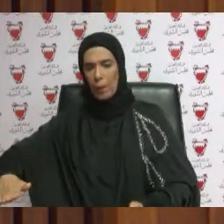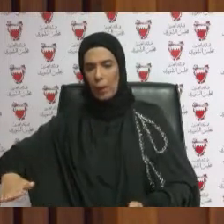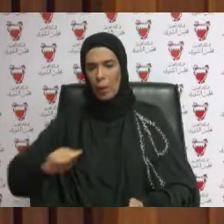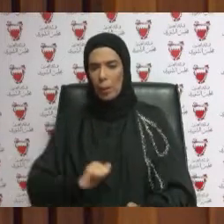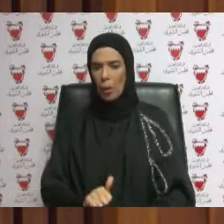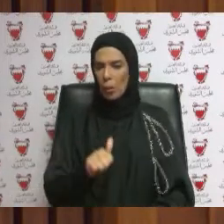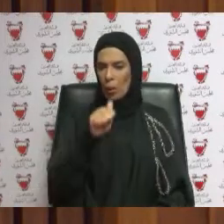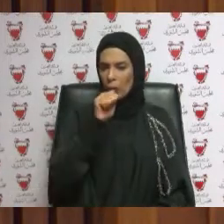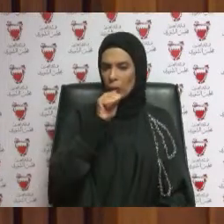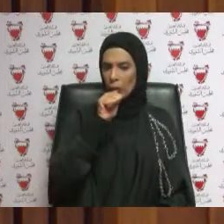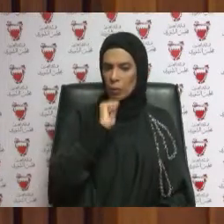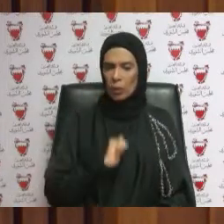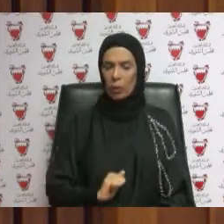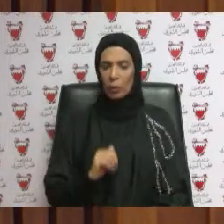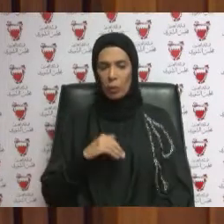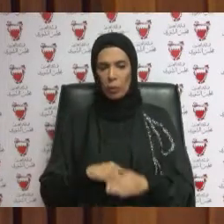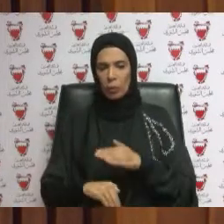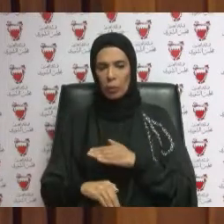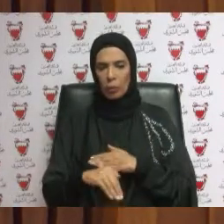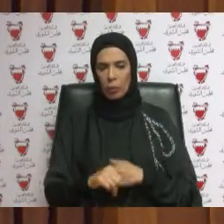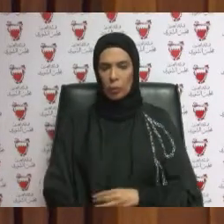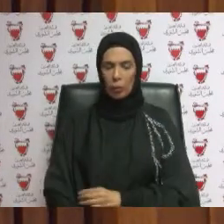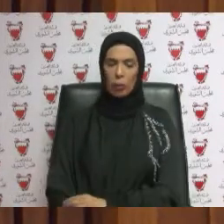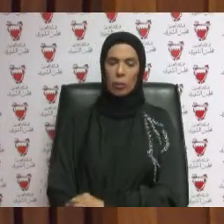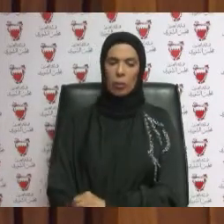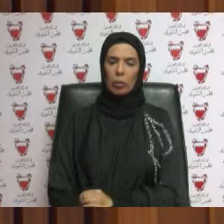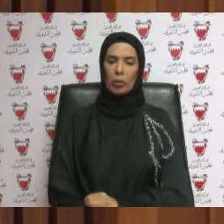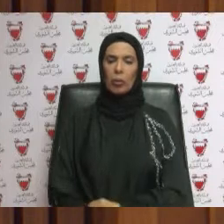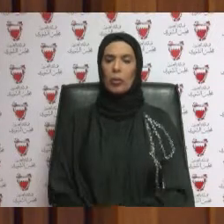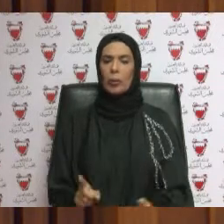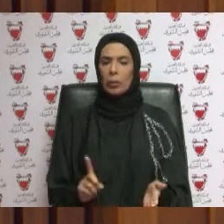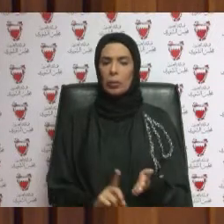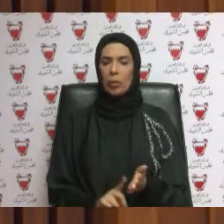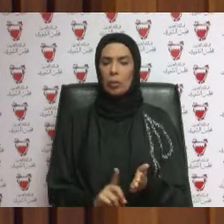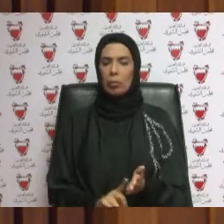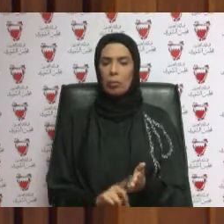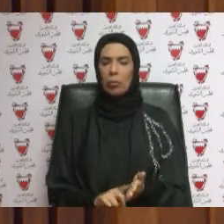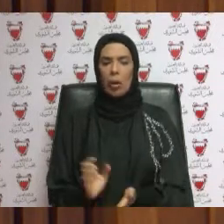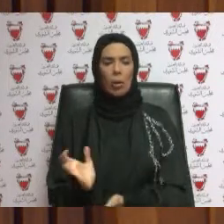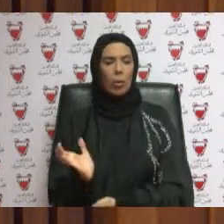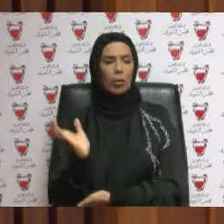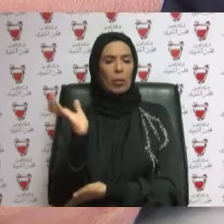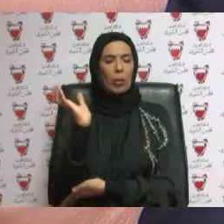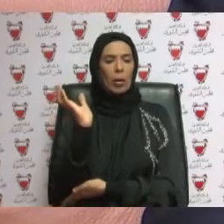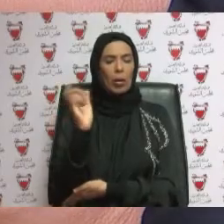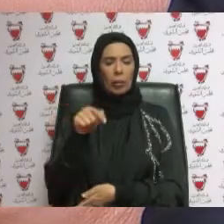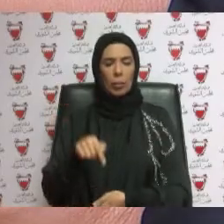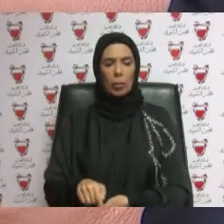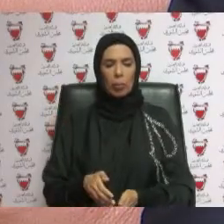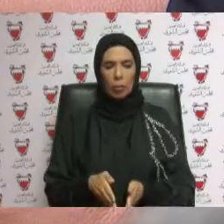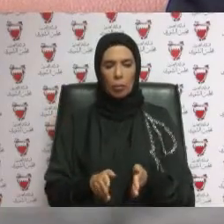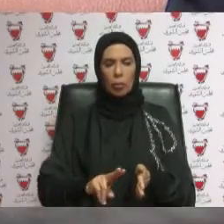للممرات المائية في الأراضي المغمورة بالمياه، وهذا يؤدي إلى تأمين الممرات المائية وقنوات الملاحة